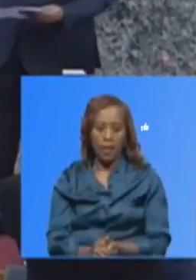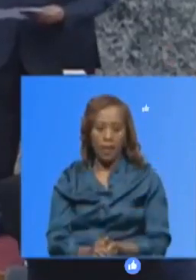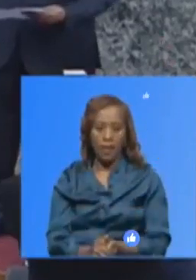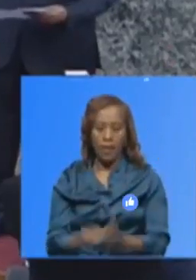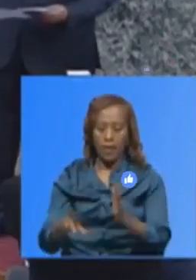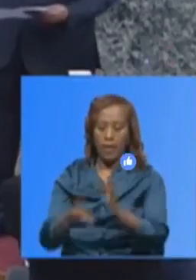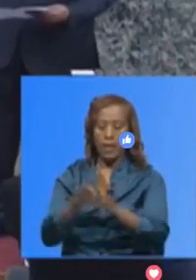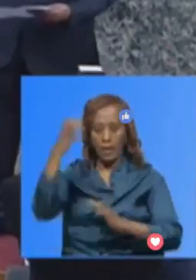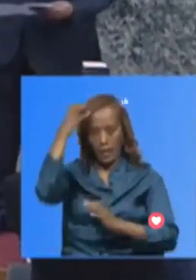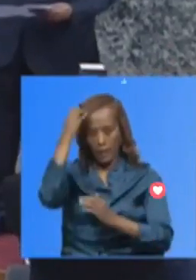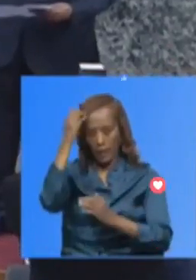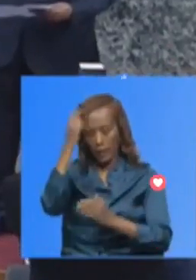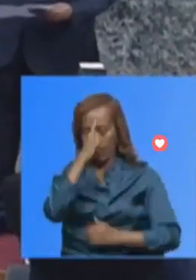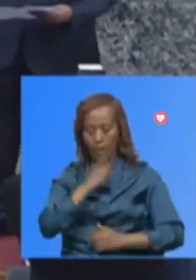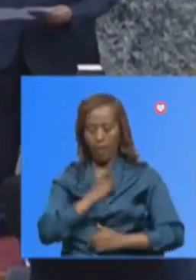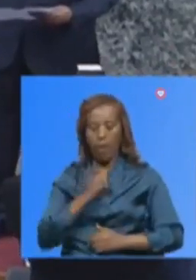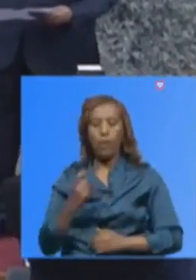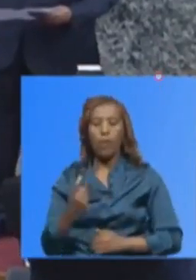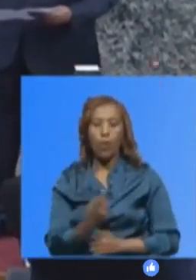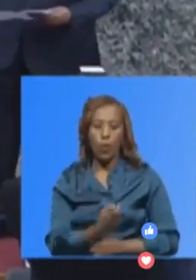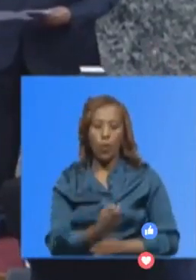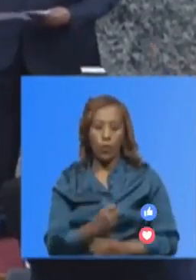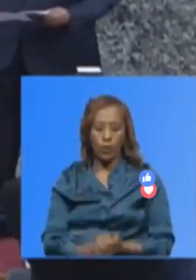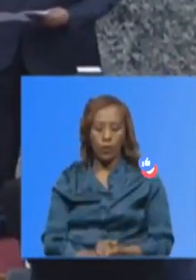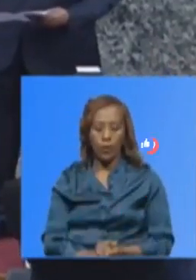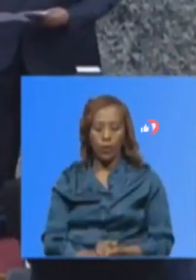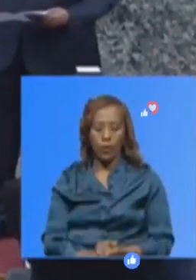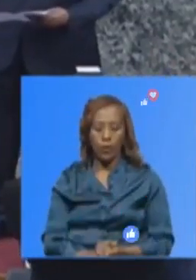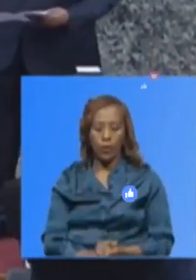ለገ መንግስቱ ታማኝ በመሆን